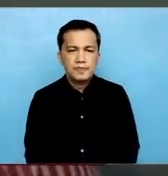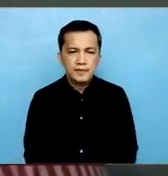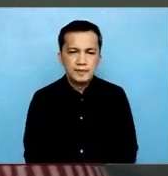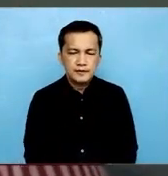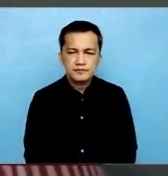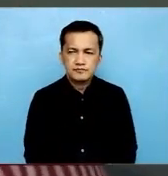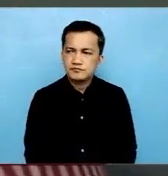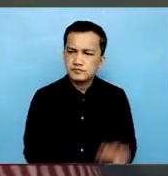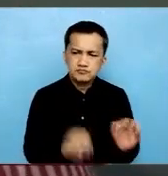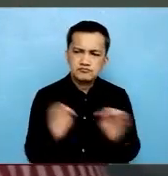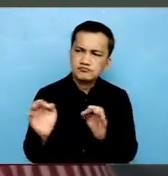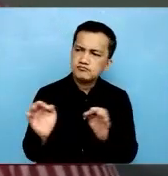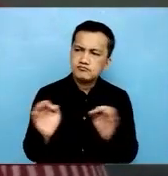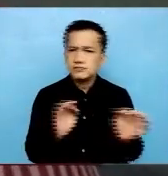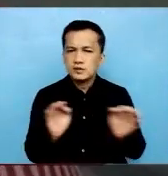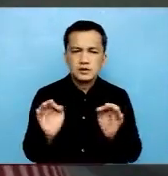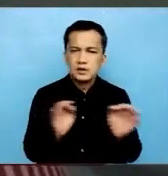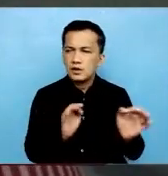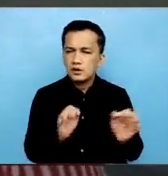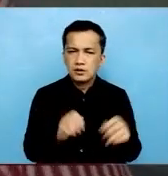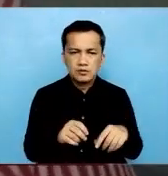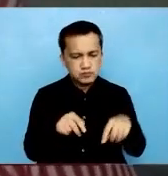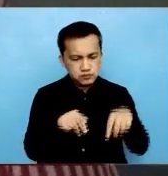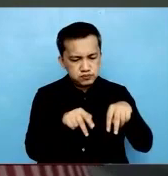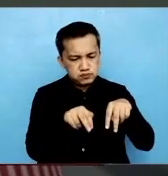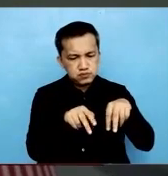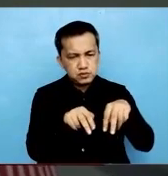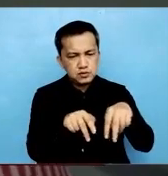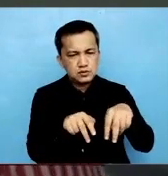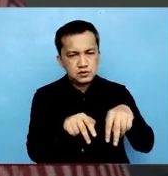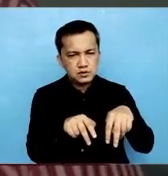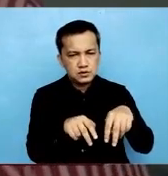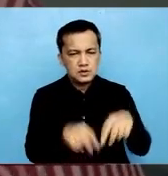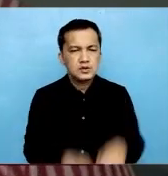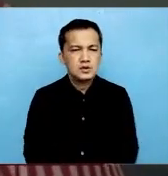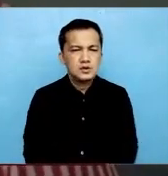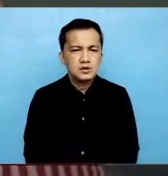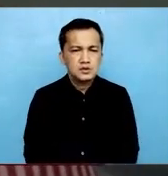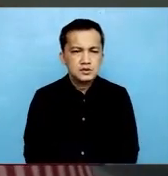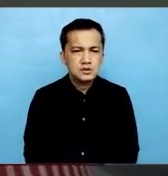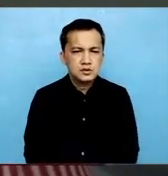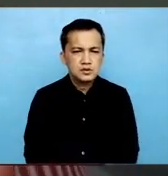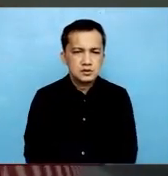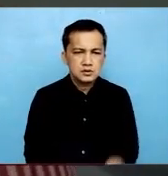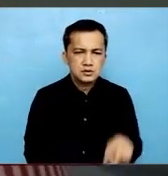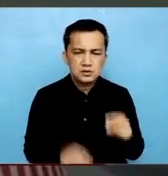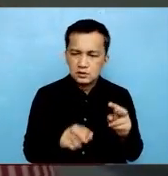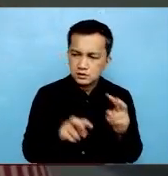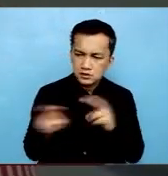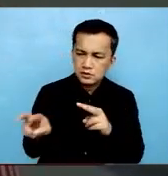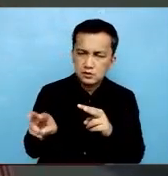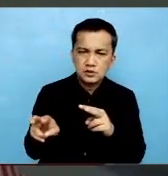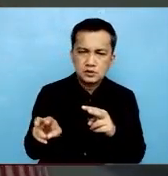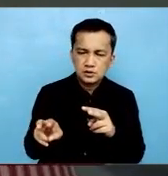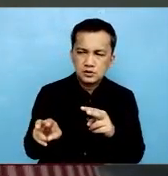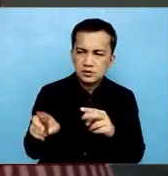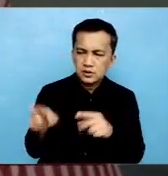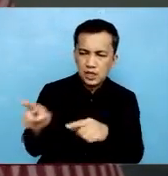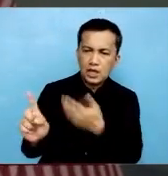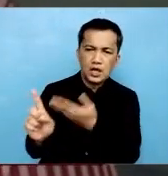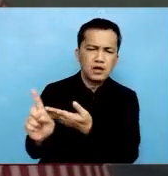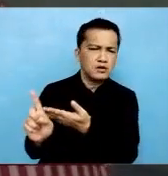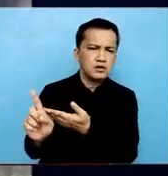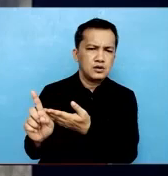palingon-lingon ako sa paligid while kami ay nag-uusap, tapos pag tingin ko papunta sa kanyang direksyon ay